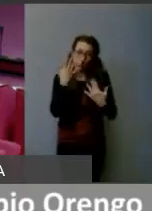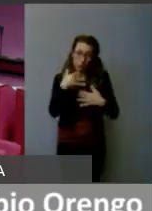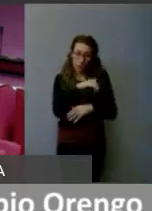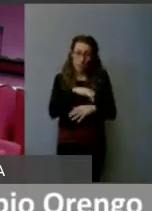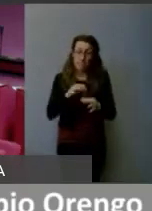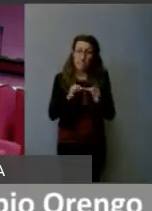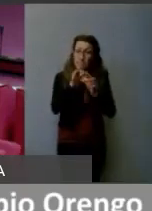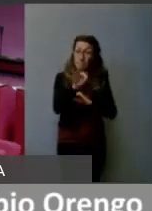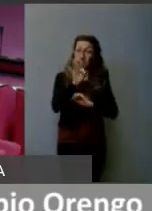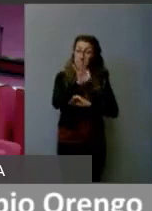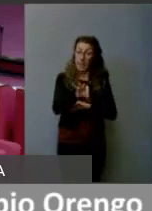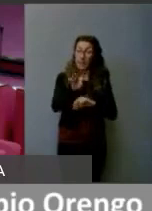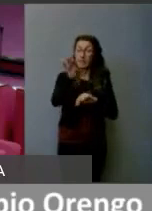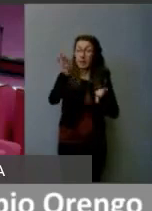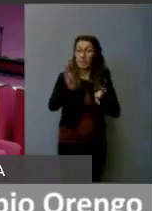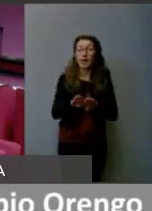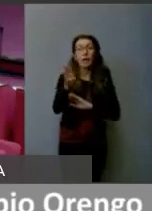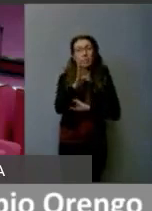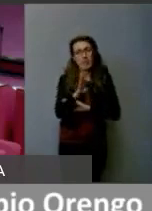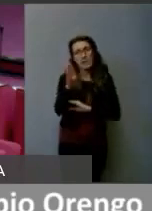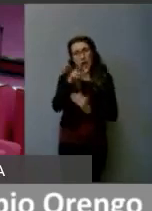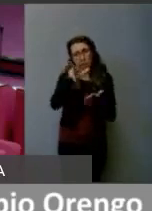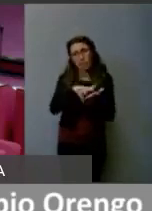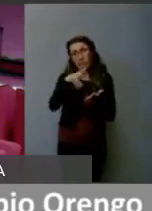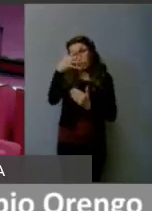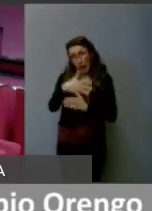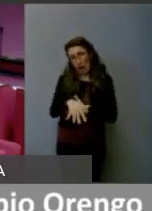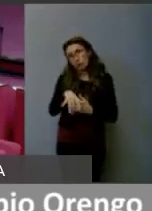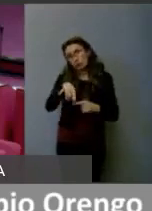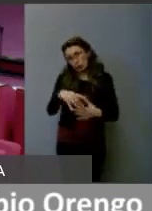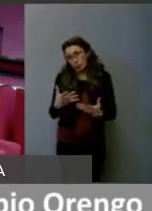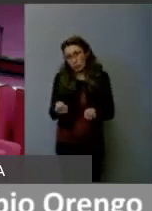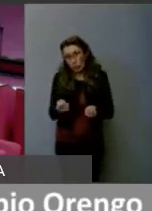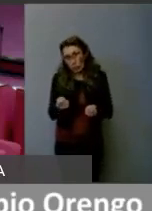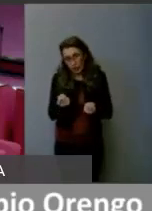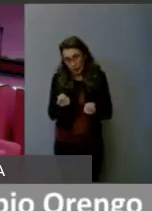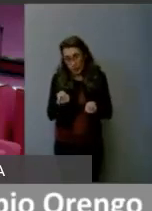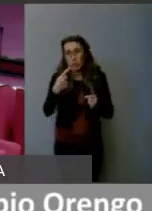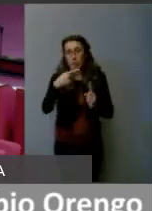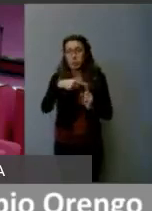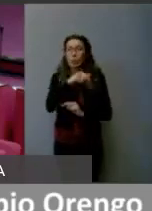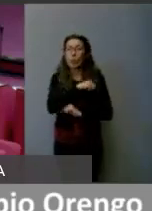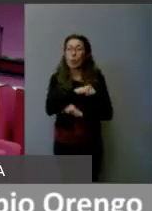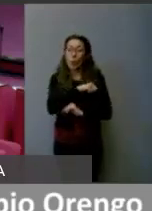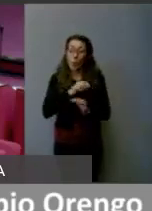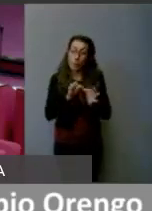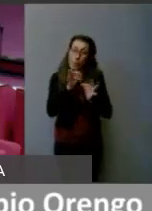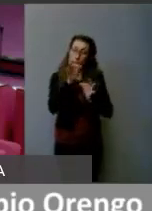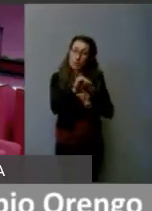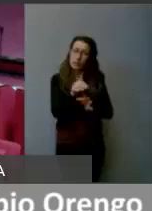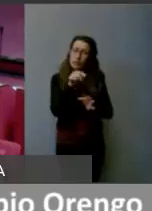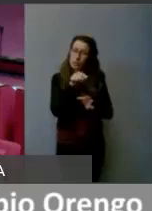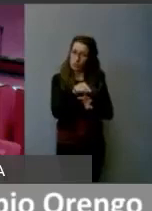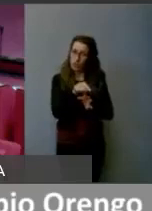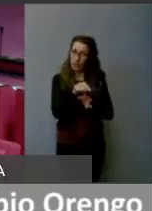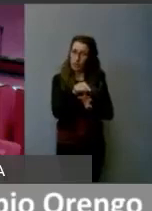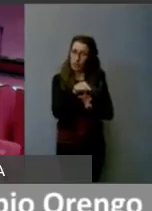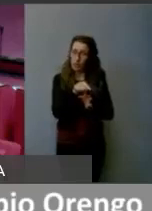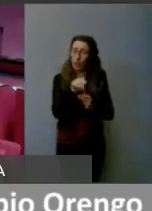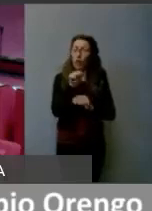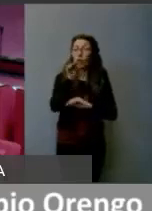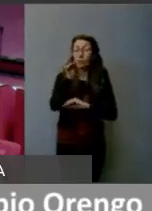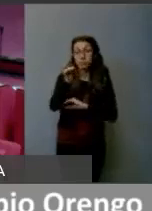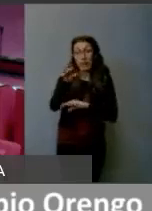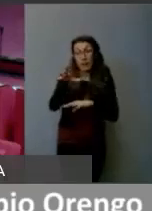Media Valbisagno, e nel contempo a dare riscontro allo stesso municipio a quanto richiesto nell'impegnativa della